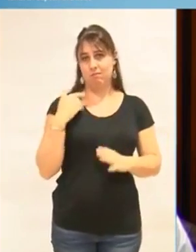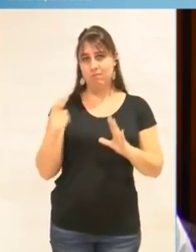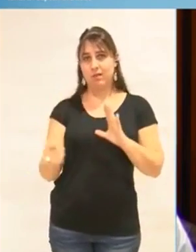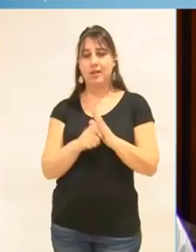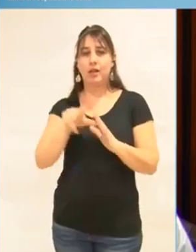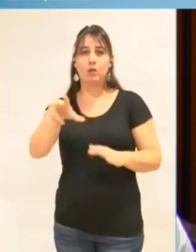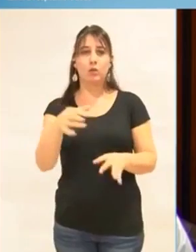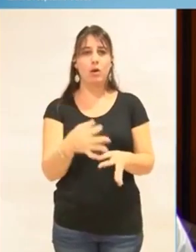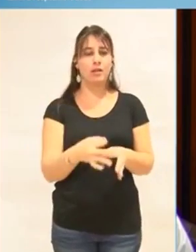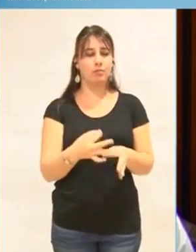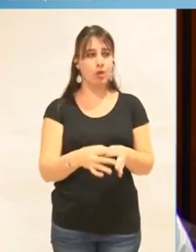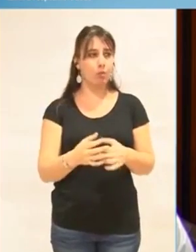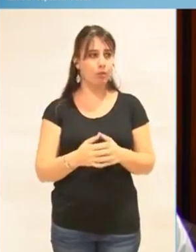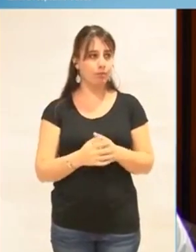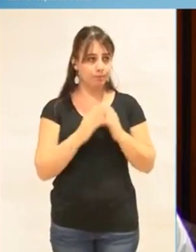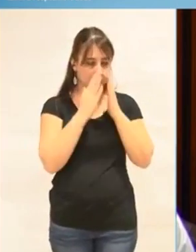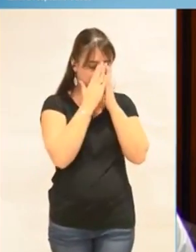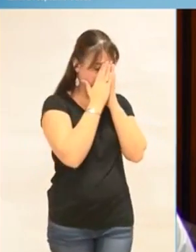3 septembre.